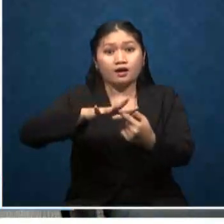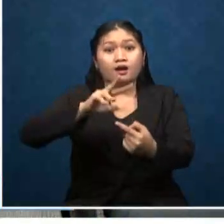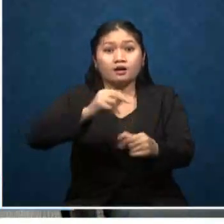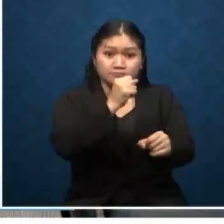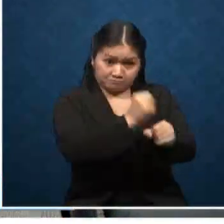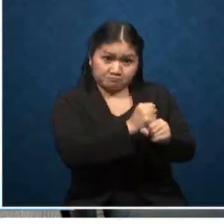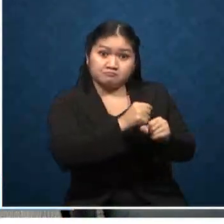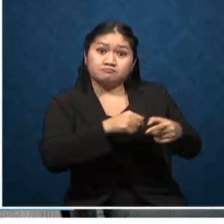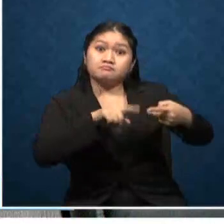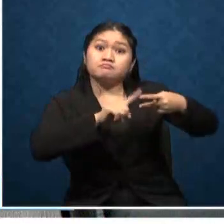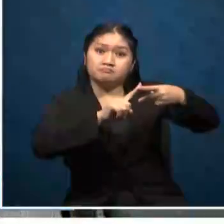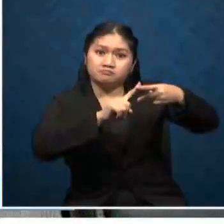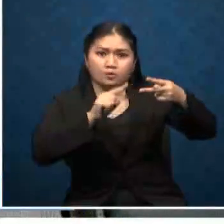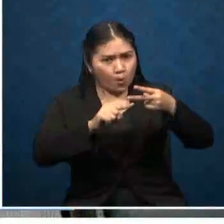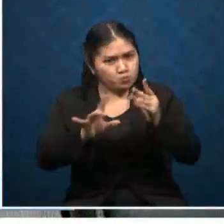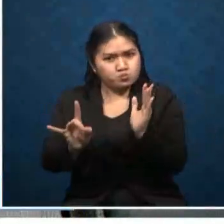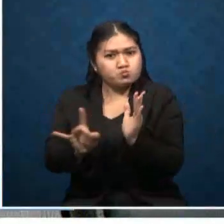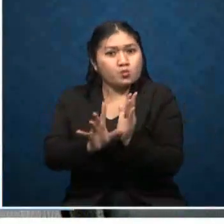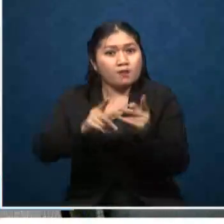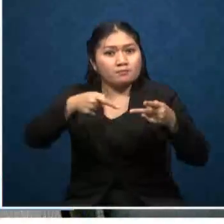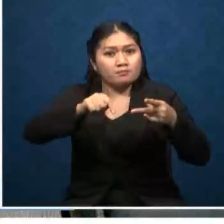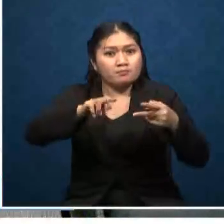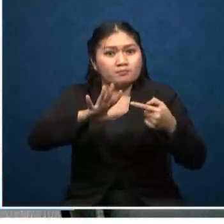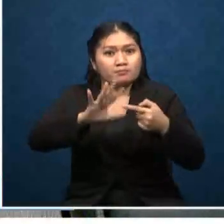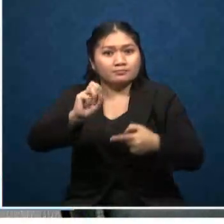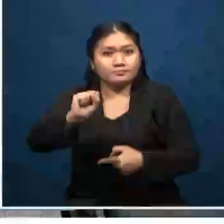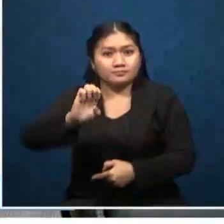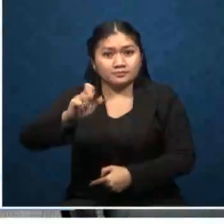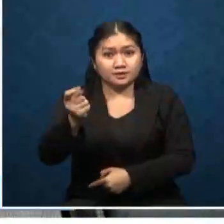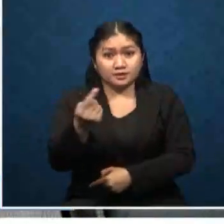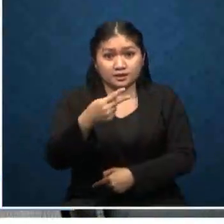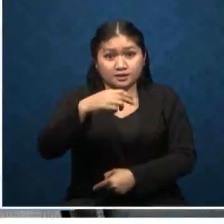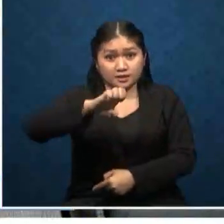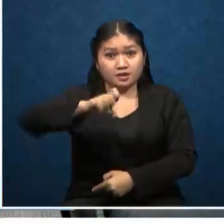คำที่สองคือแรกประสิทธิภาพของวชาชีพพยาบาล